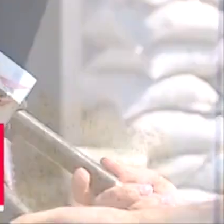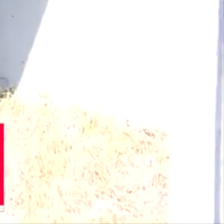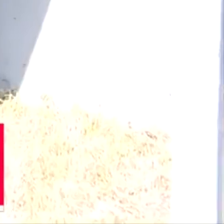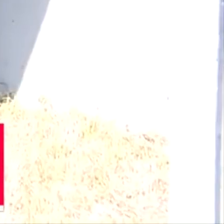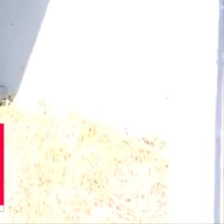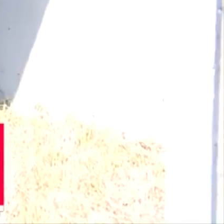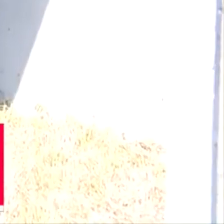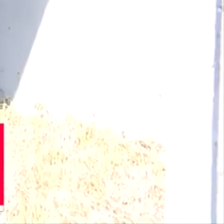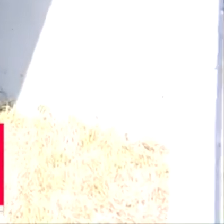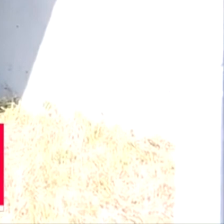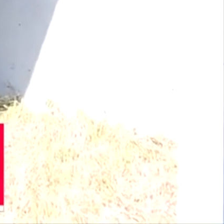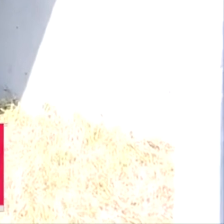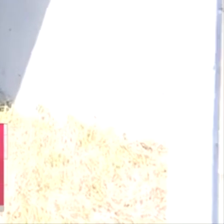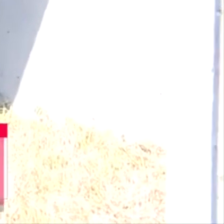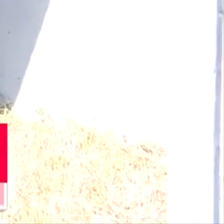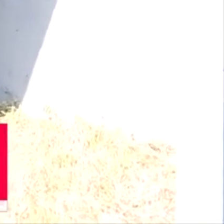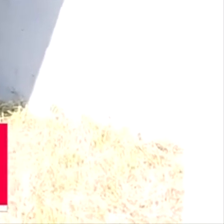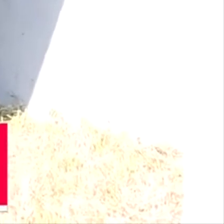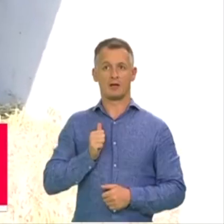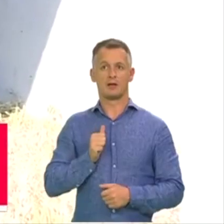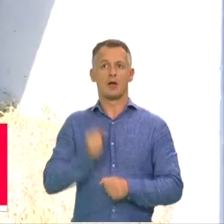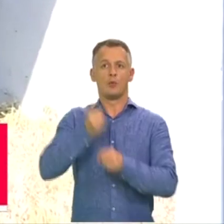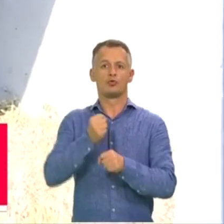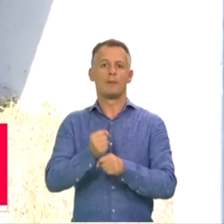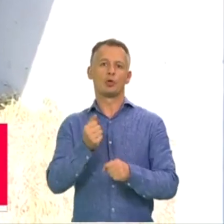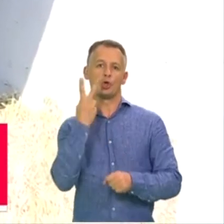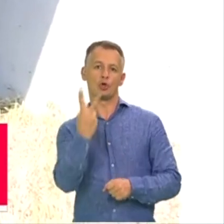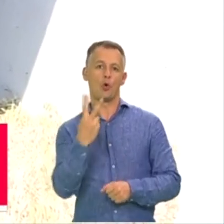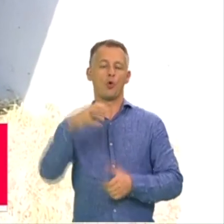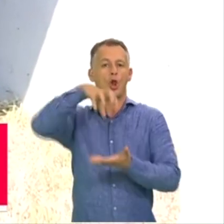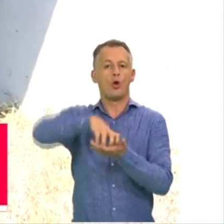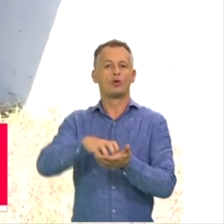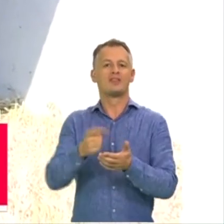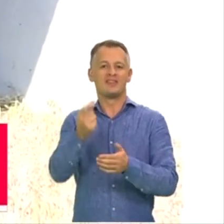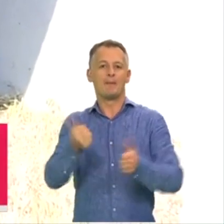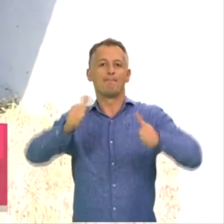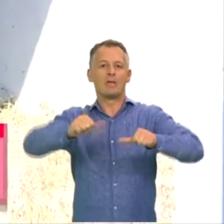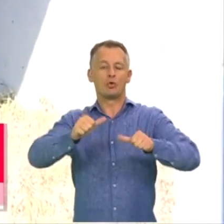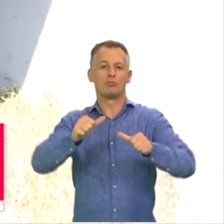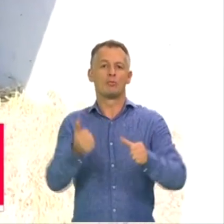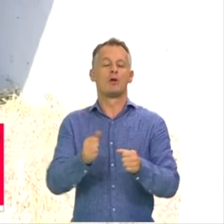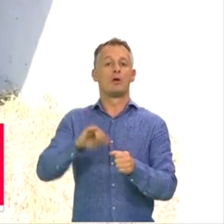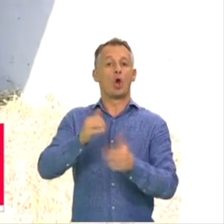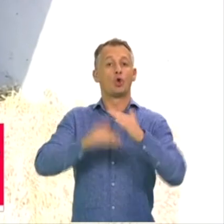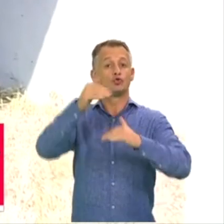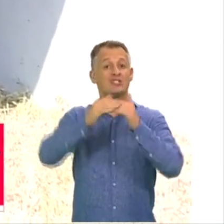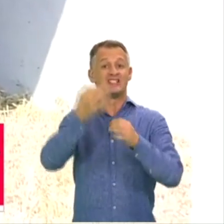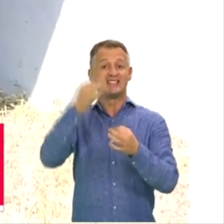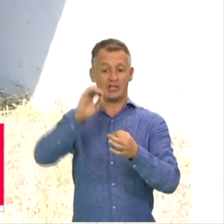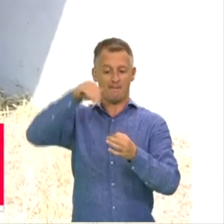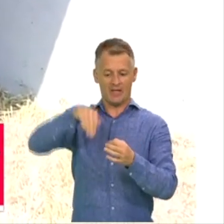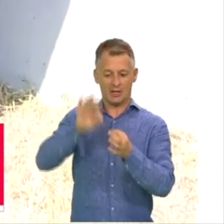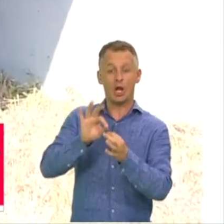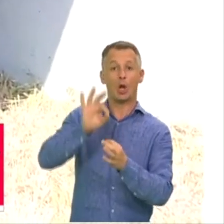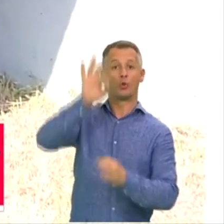adăpostire. 50 de militari au lucrat pentru instalarea celor două adăposturi făcute din beton armat. Construcțiile au undeva la 10 metri